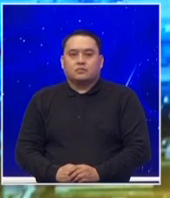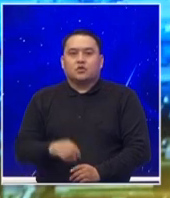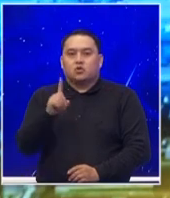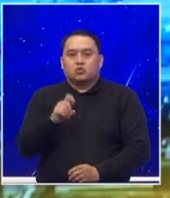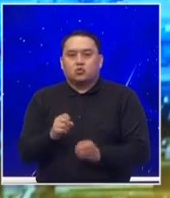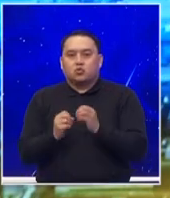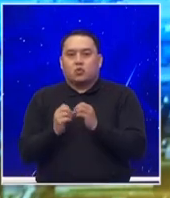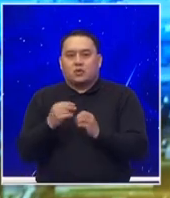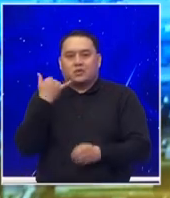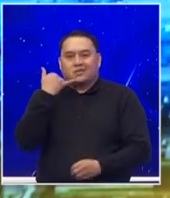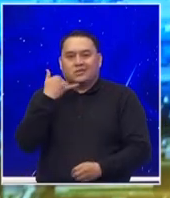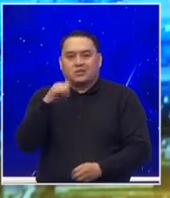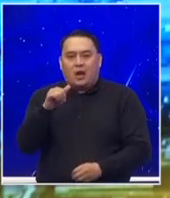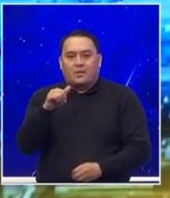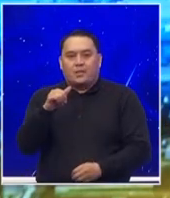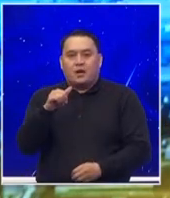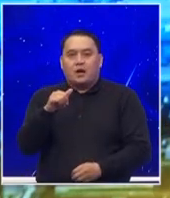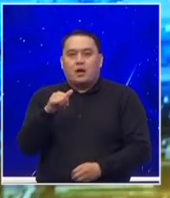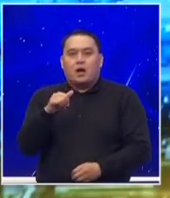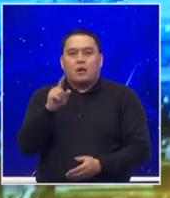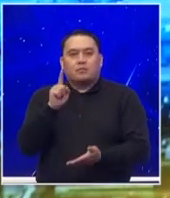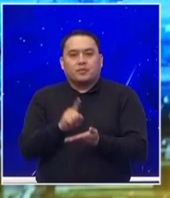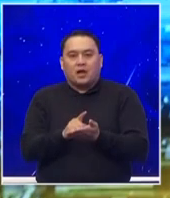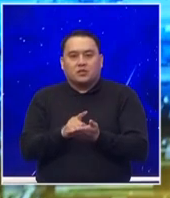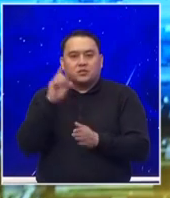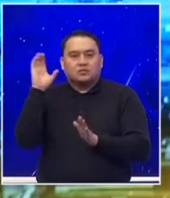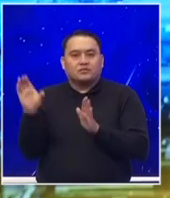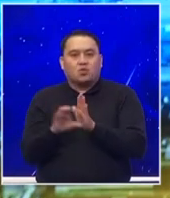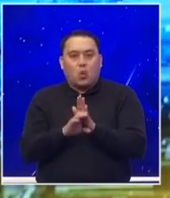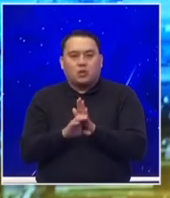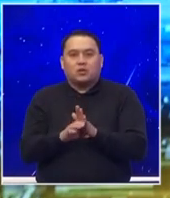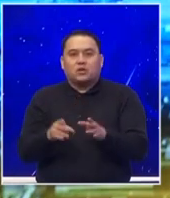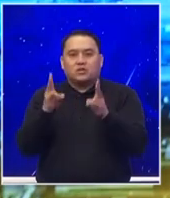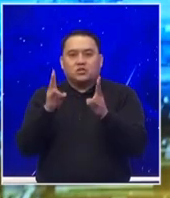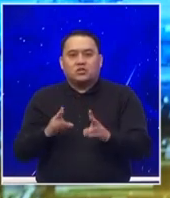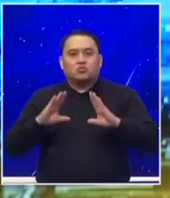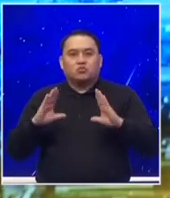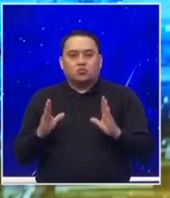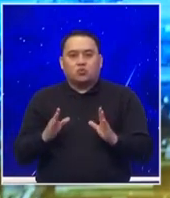112-ден келген СМС хабарламаларды хаперіңізден шығармаңыз. Алматы облысының төтенше жағдайлар